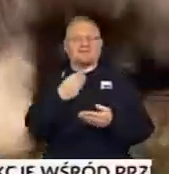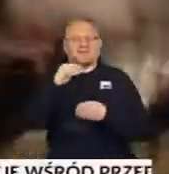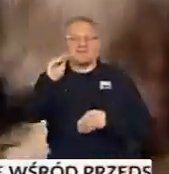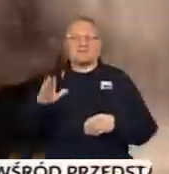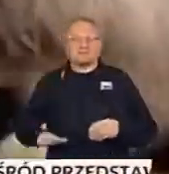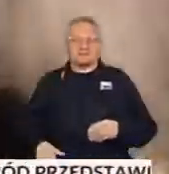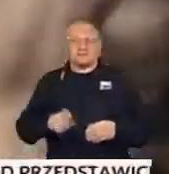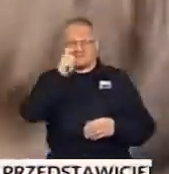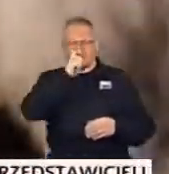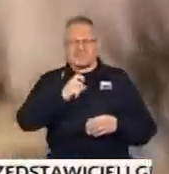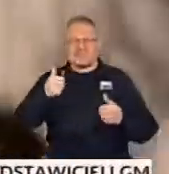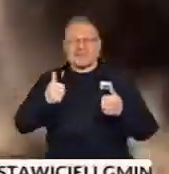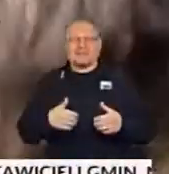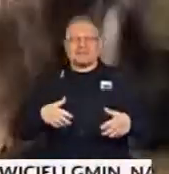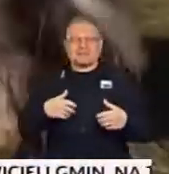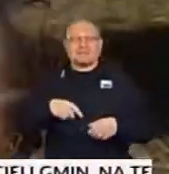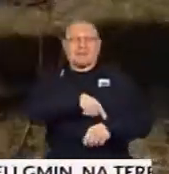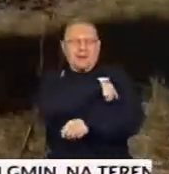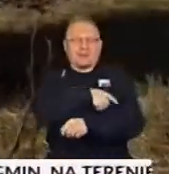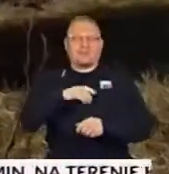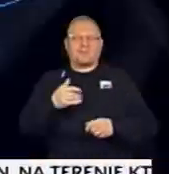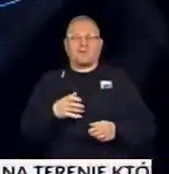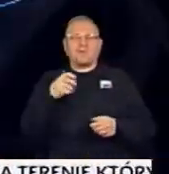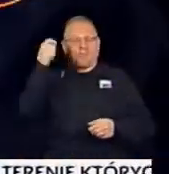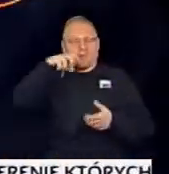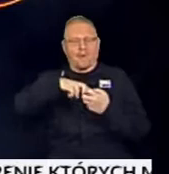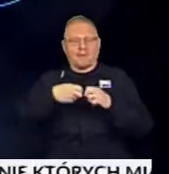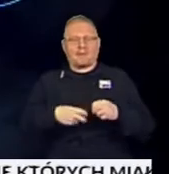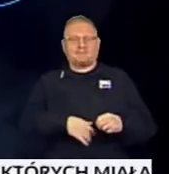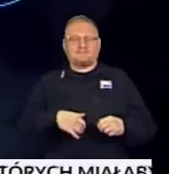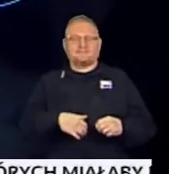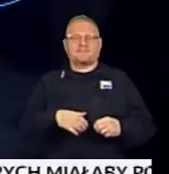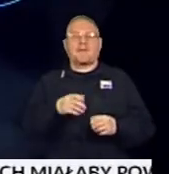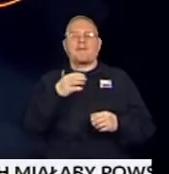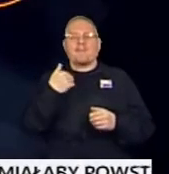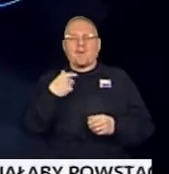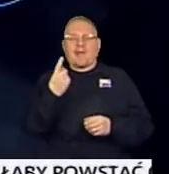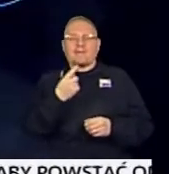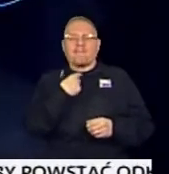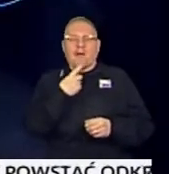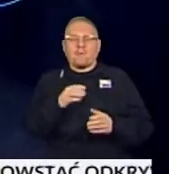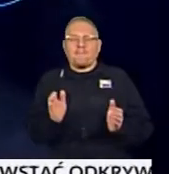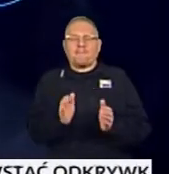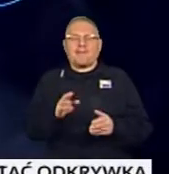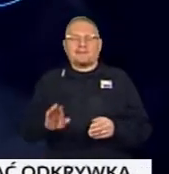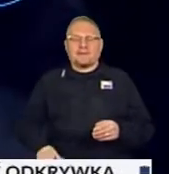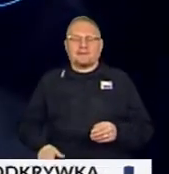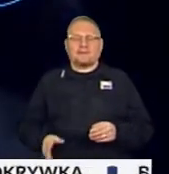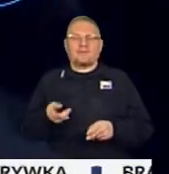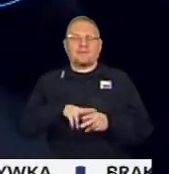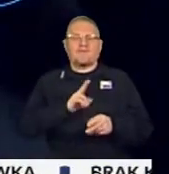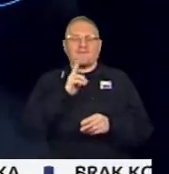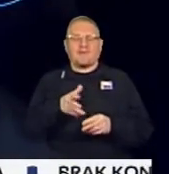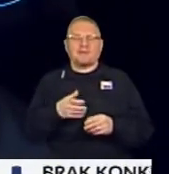w złym stanie zdrowia, z temperaturą i kłopotami żołądkowymi. Trafił się jeden malutki piesek, gdzie te